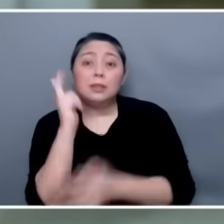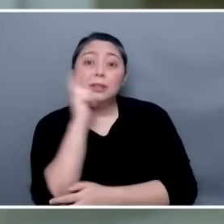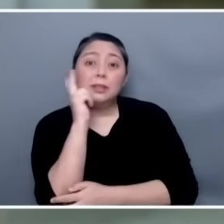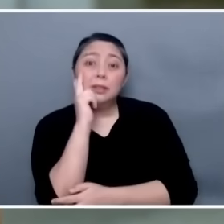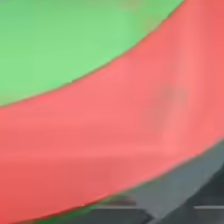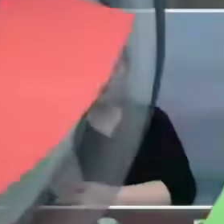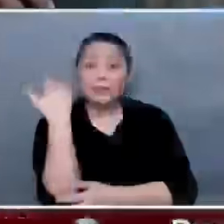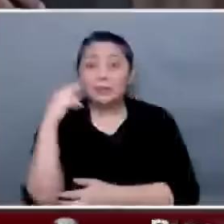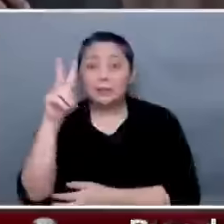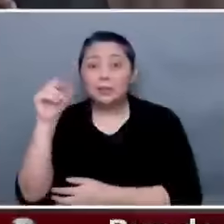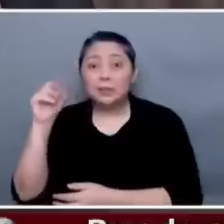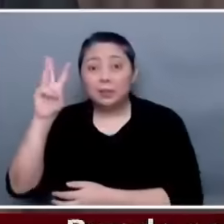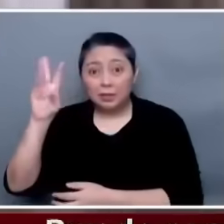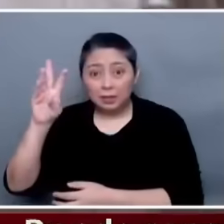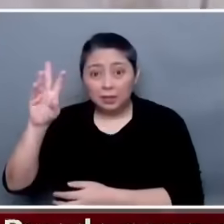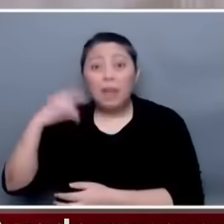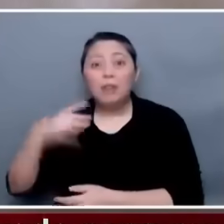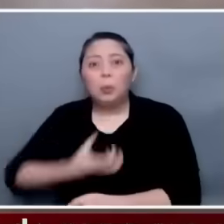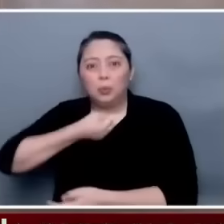Reformina.